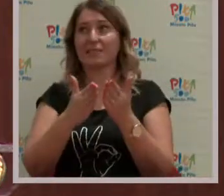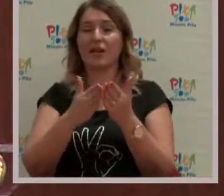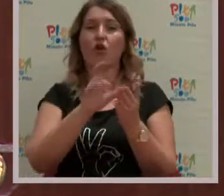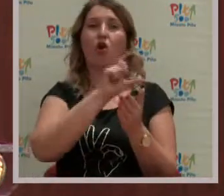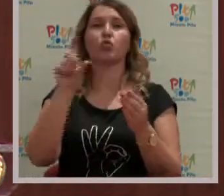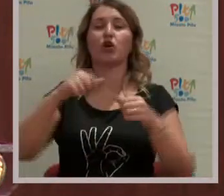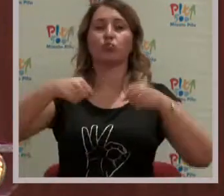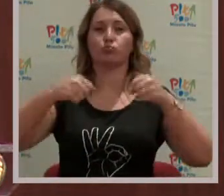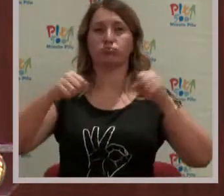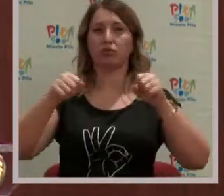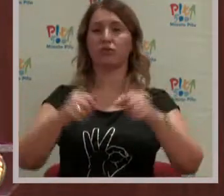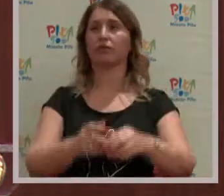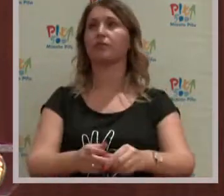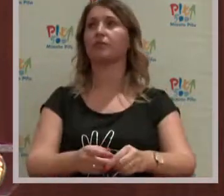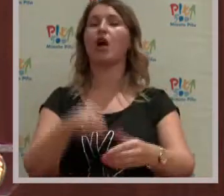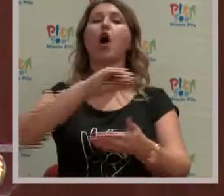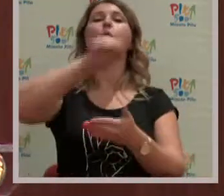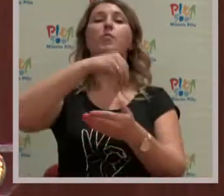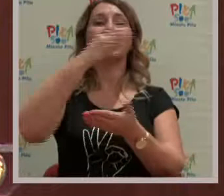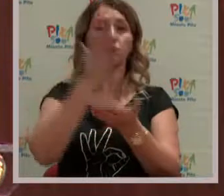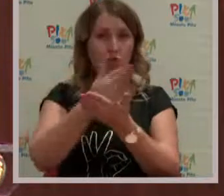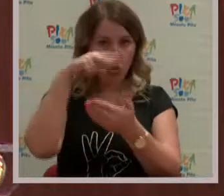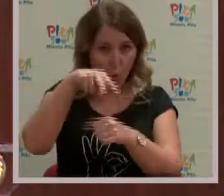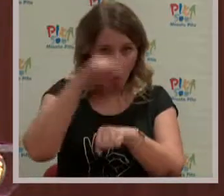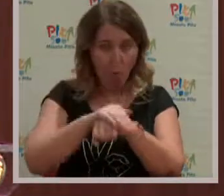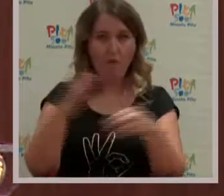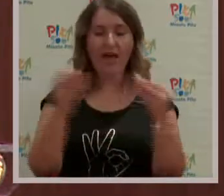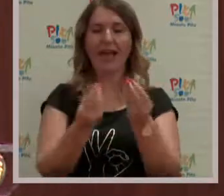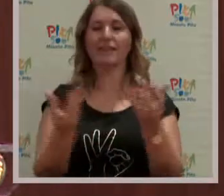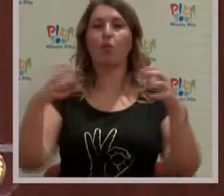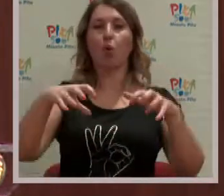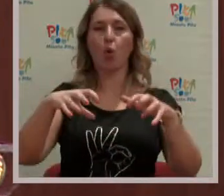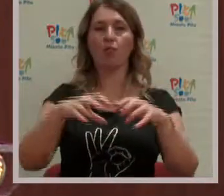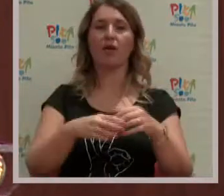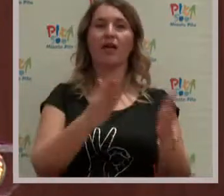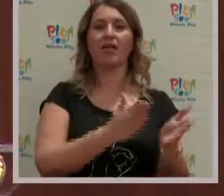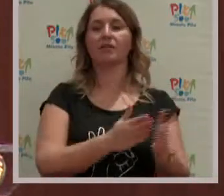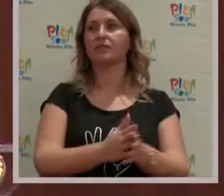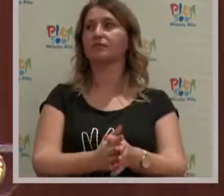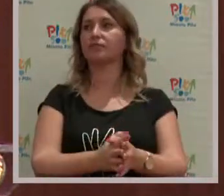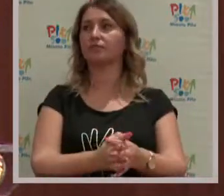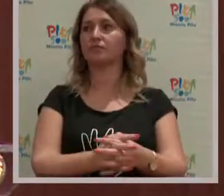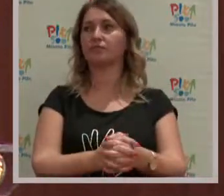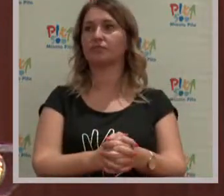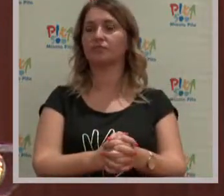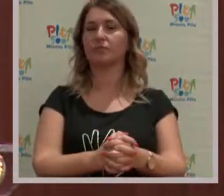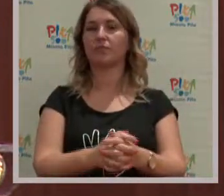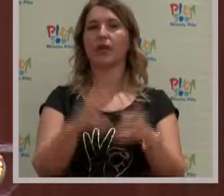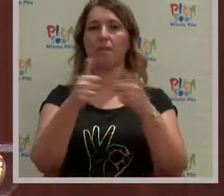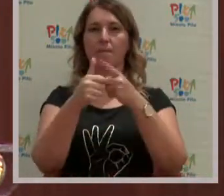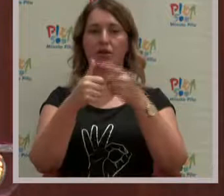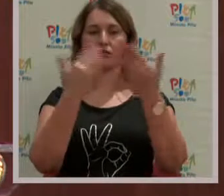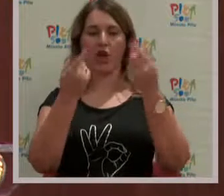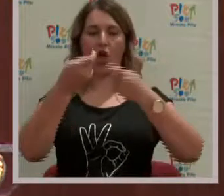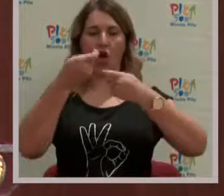Tak jak też powiedzieliśmy, podpisaliśmy umowę z klubem następnego dnia po rozwiązaniu